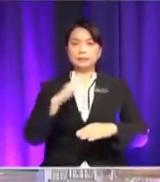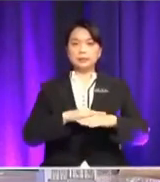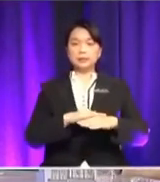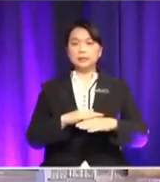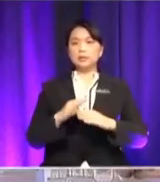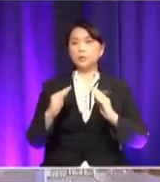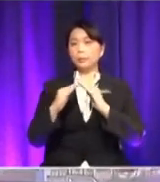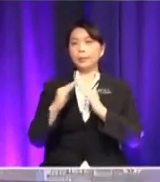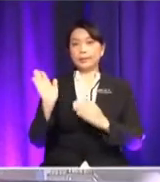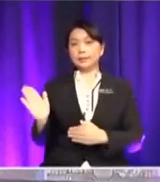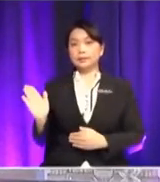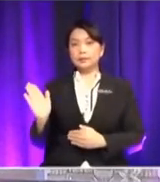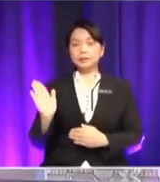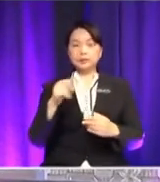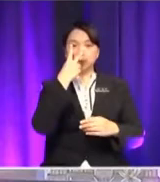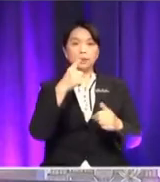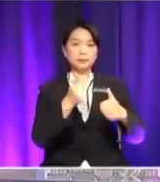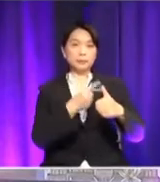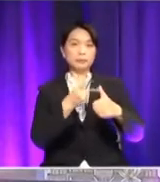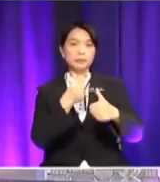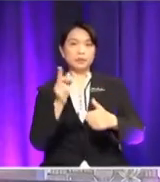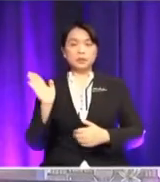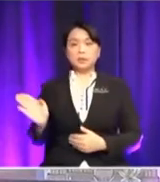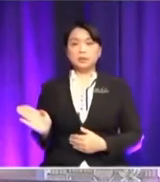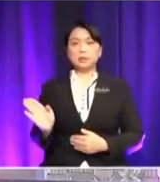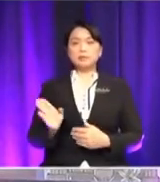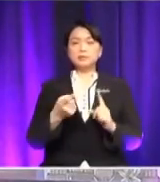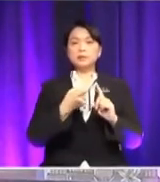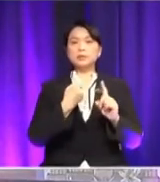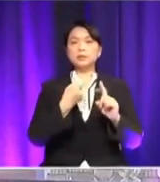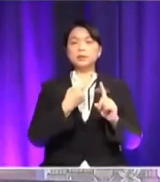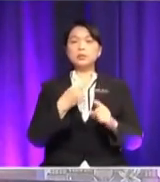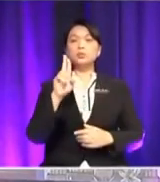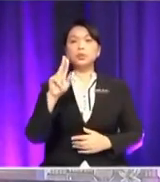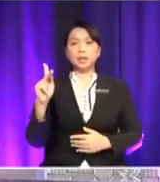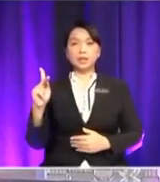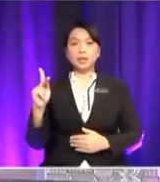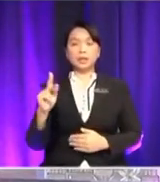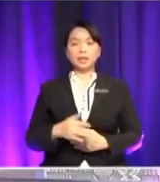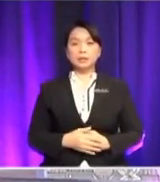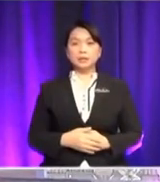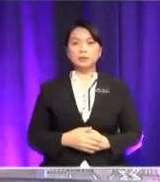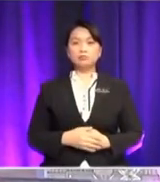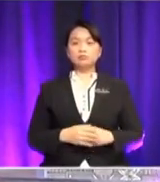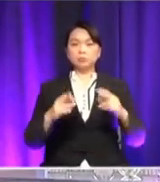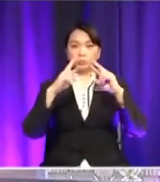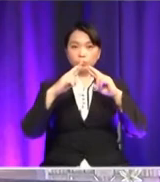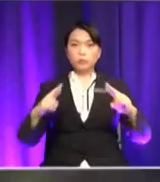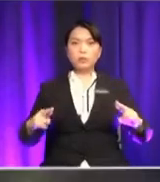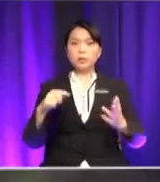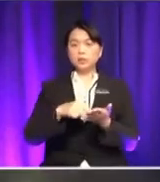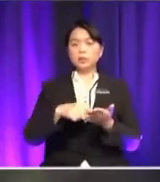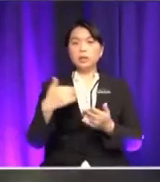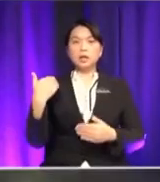Oke mungkin pertama ini bangunan ini sebenarnya dari United Kingdom sebumbun dekat sini kita lihat